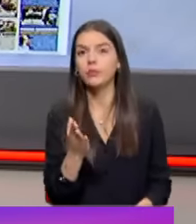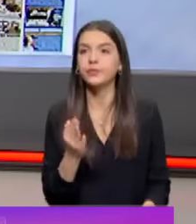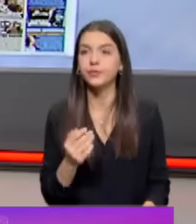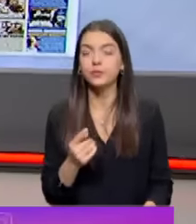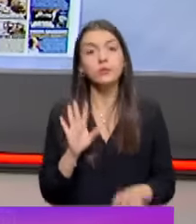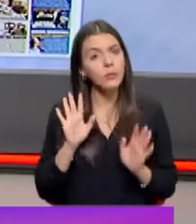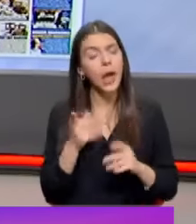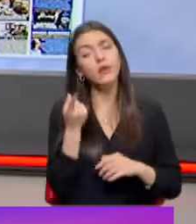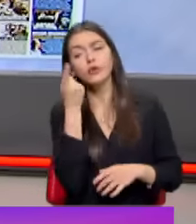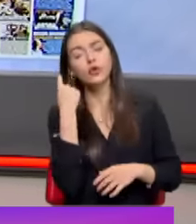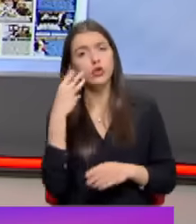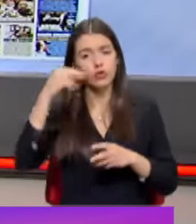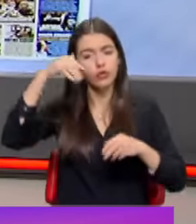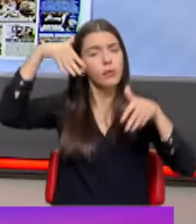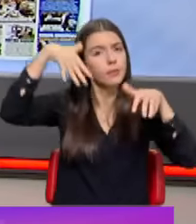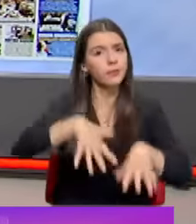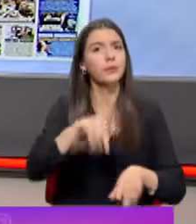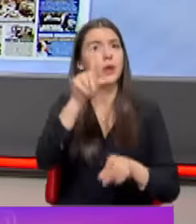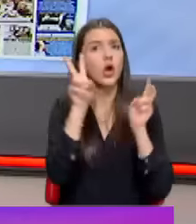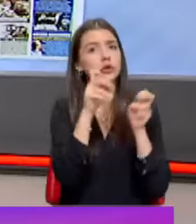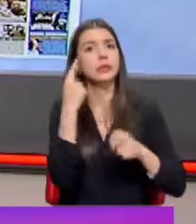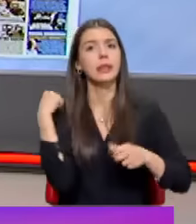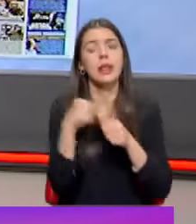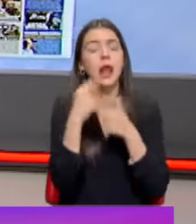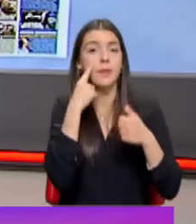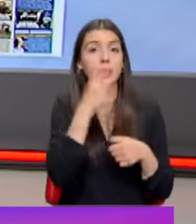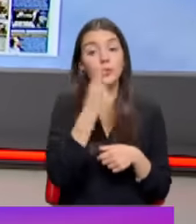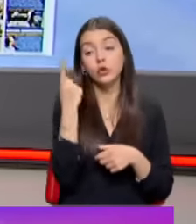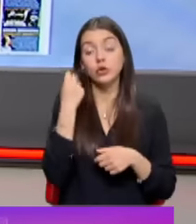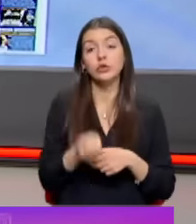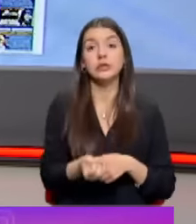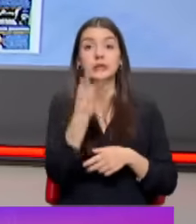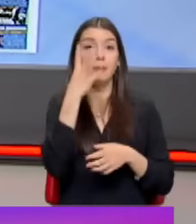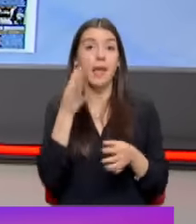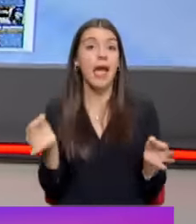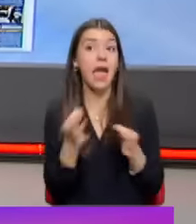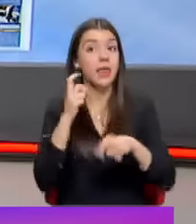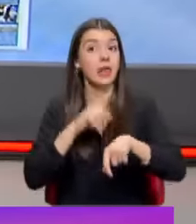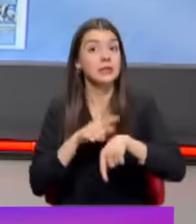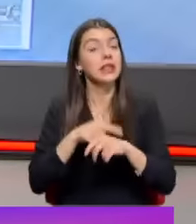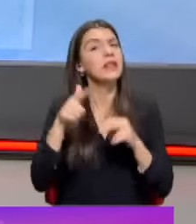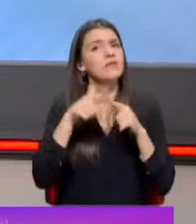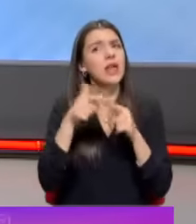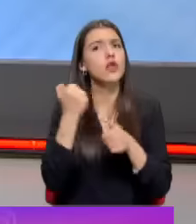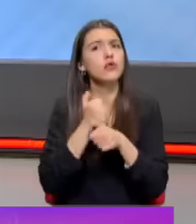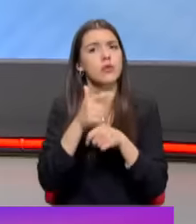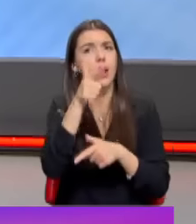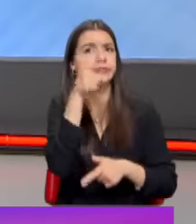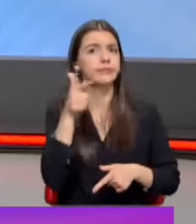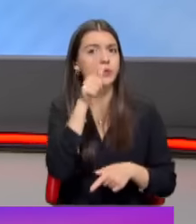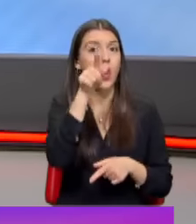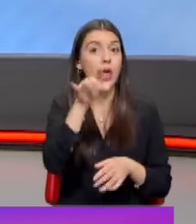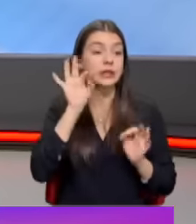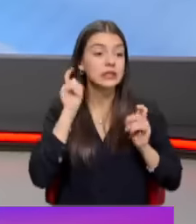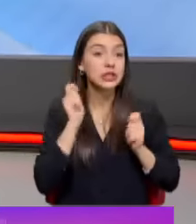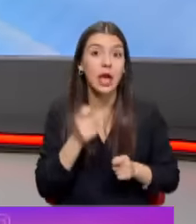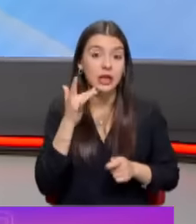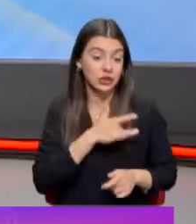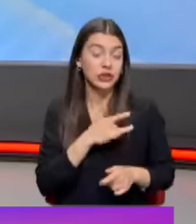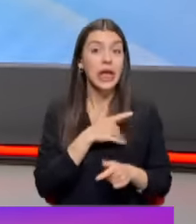dünkü heyelan meselesine yakından bakalım. Dün sabah erken saatlerde Emre Üskübarlaz, Ferhan Güler'in görüntüleriyle bize oradan naklen